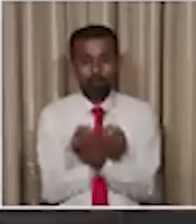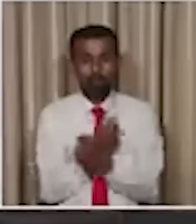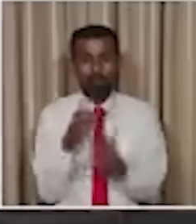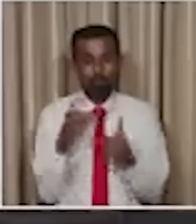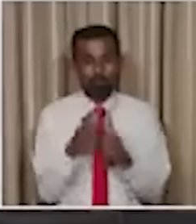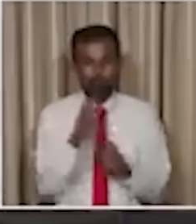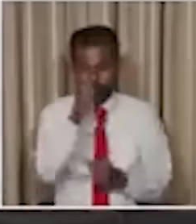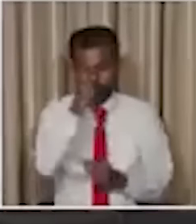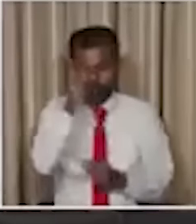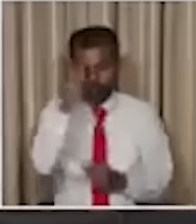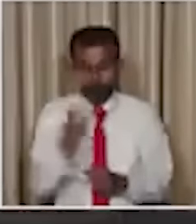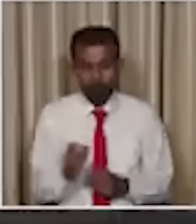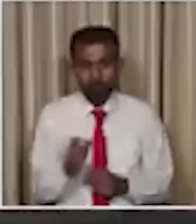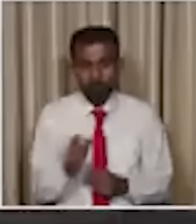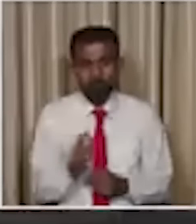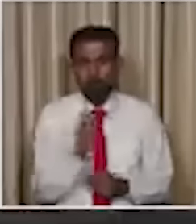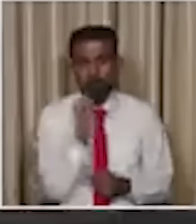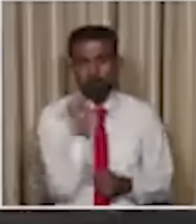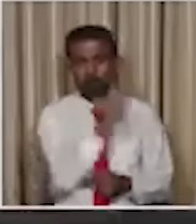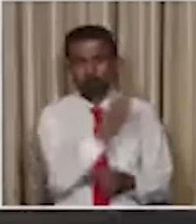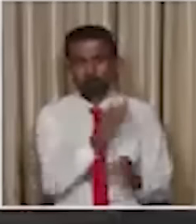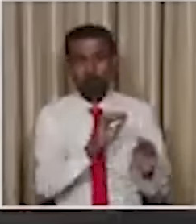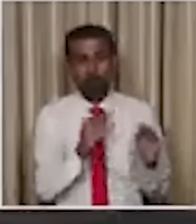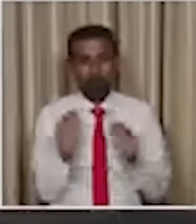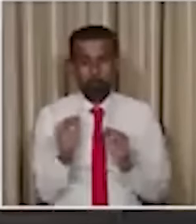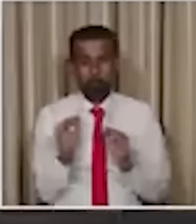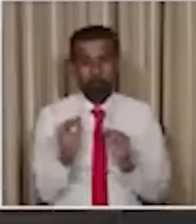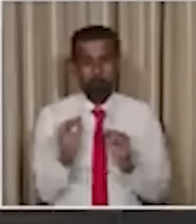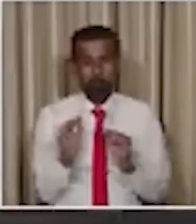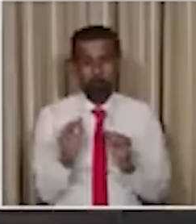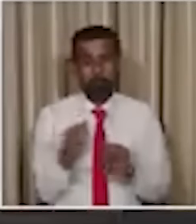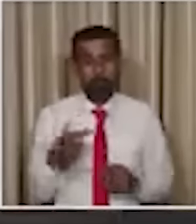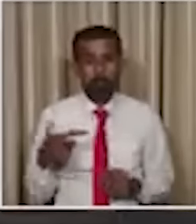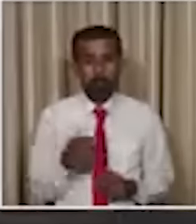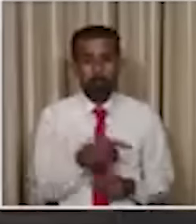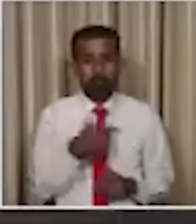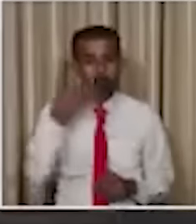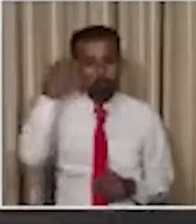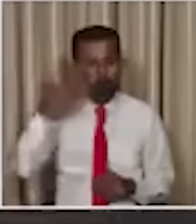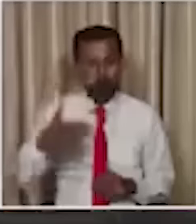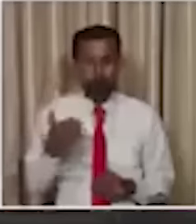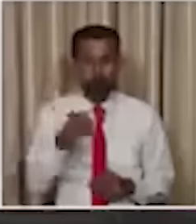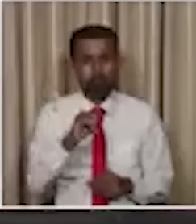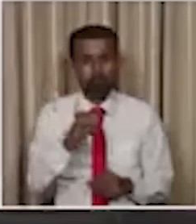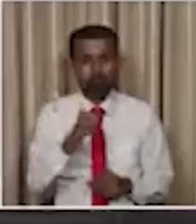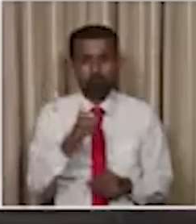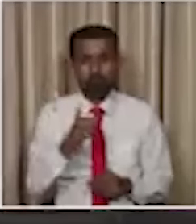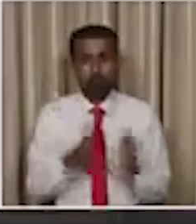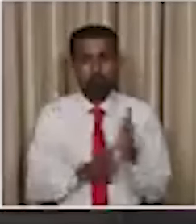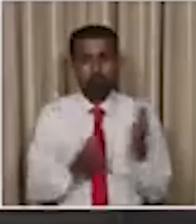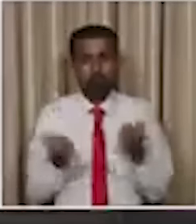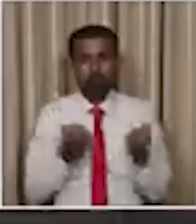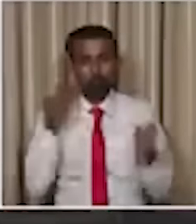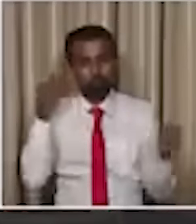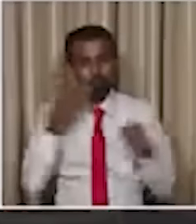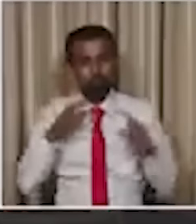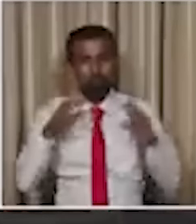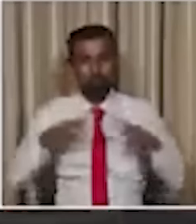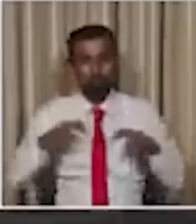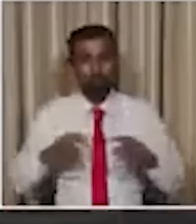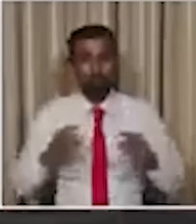දේශබන්දු තෙන්නකෝන් මහතා වෙත වාර්තා වීමෙන් අනතුරුව එලෙස මසුන් මිය යා හැකි බැවින් ලොරිය පිළිබඳව පරීක්ෂණ